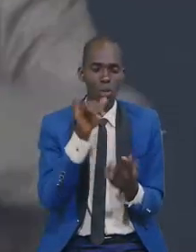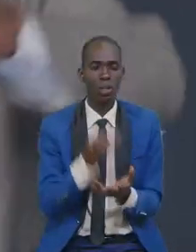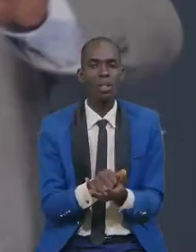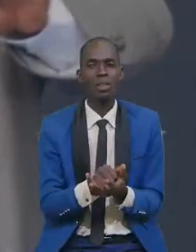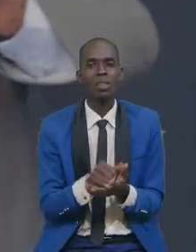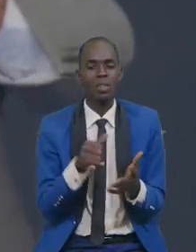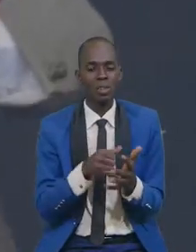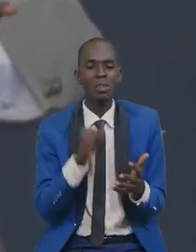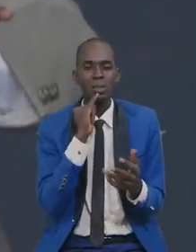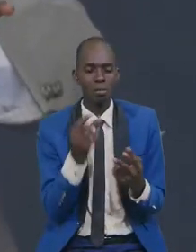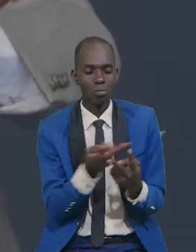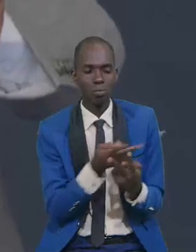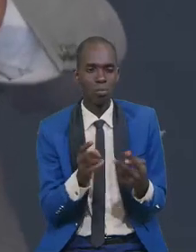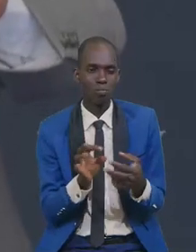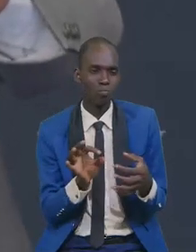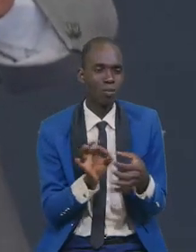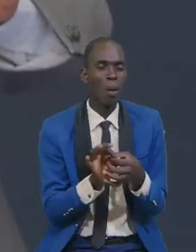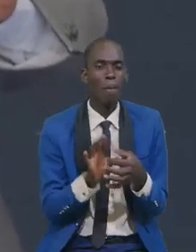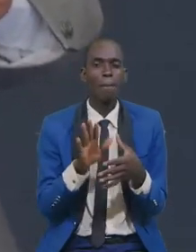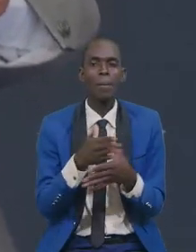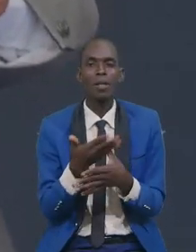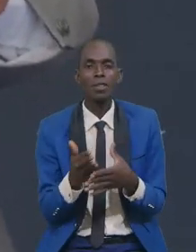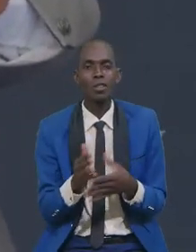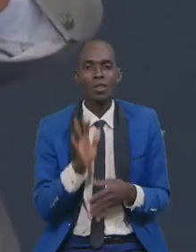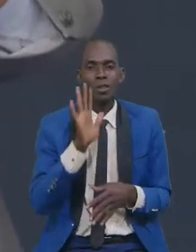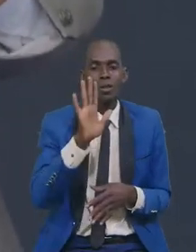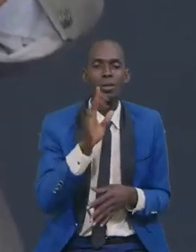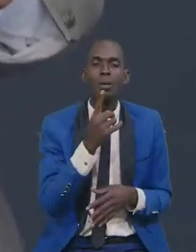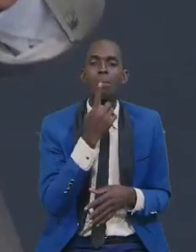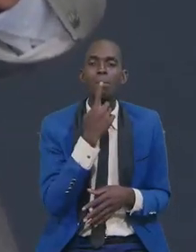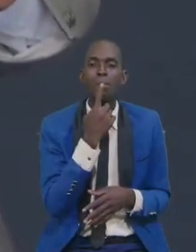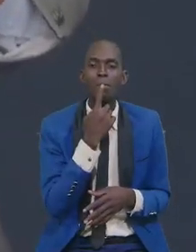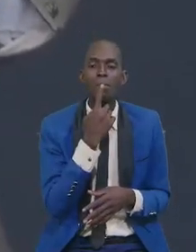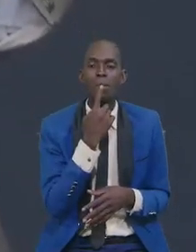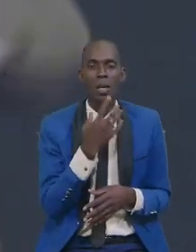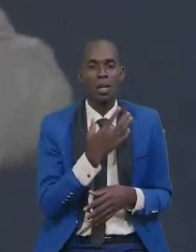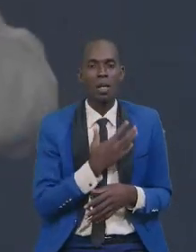Ainsi, c'est une connexion entre ta bouche